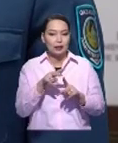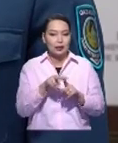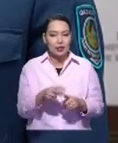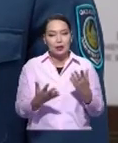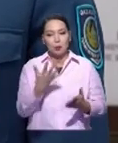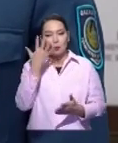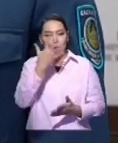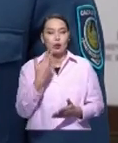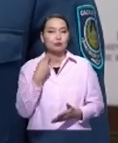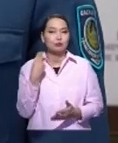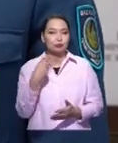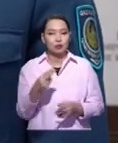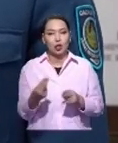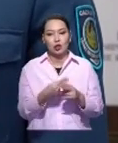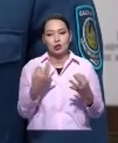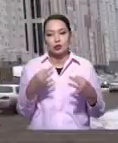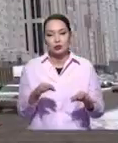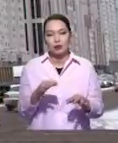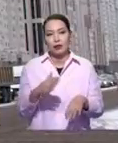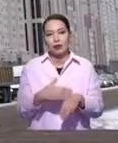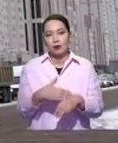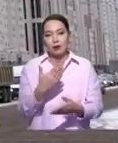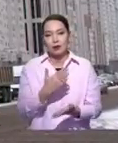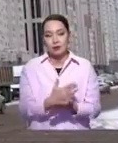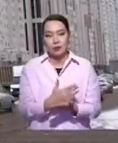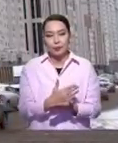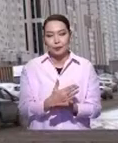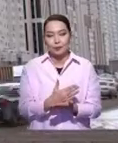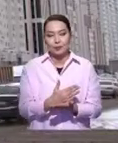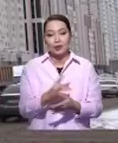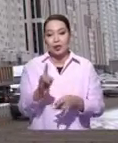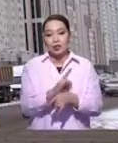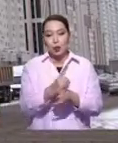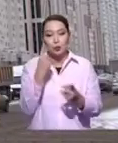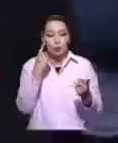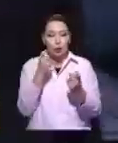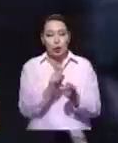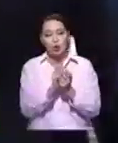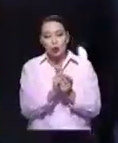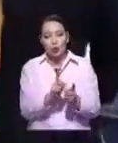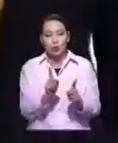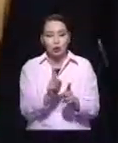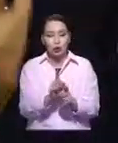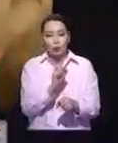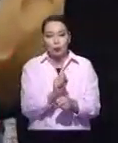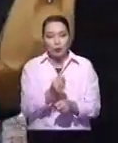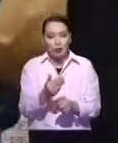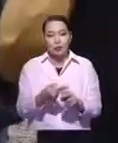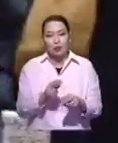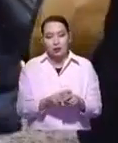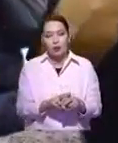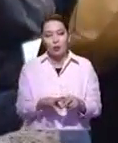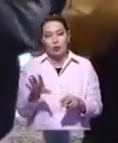дейінгі мерзімде бас бостандығын айыруға жазаланады. Әлем елдері де жалған ақпаратпен күресуді жолға қойған, Google фейкті жою